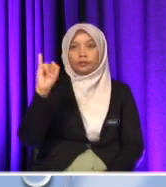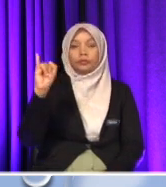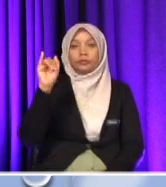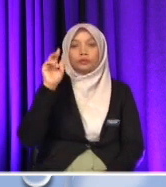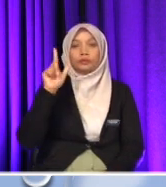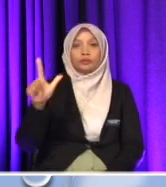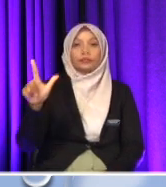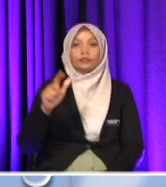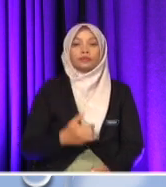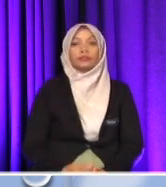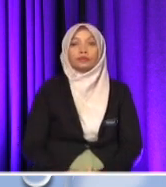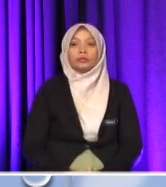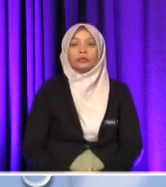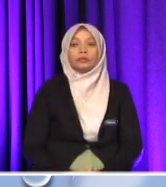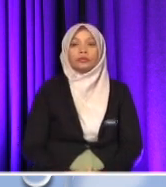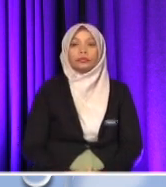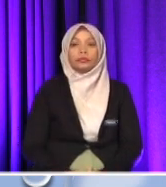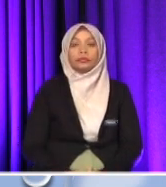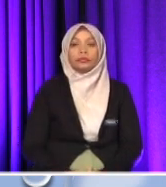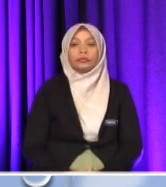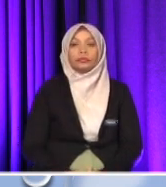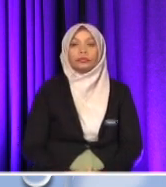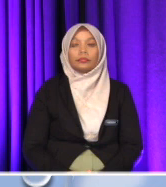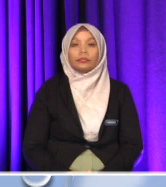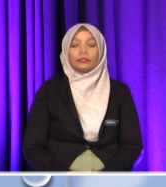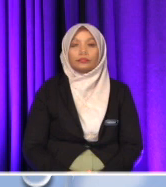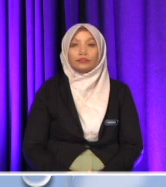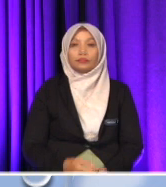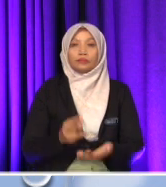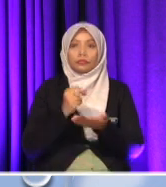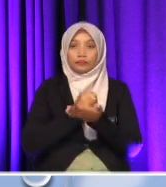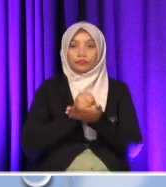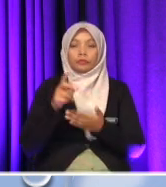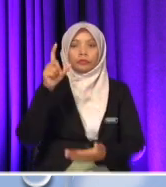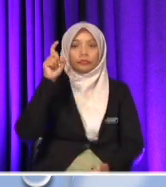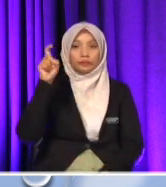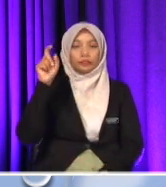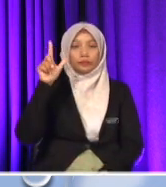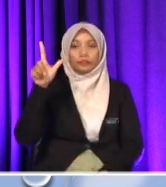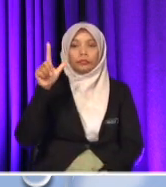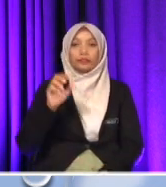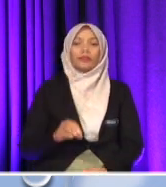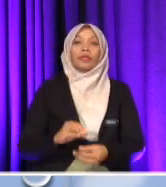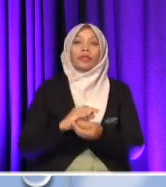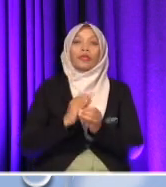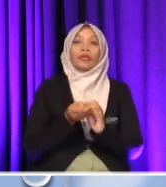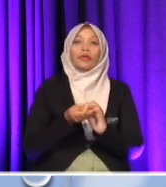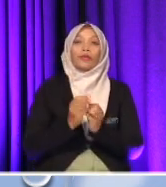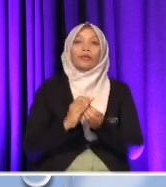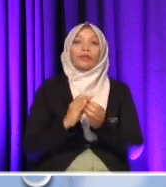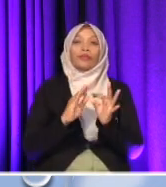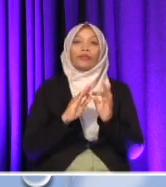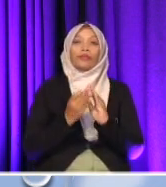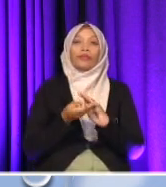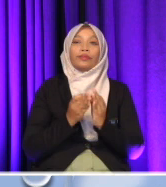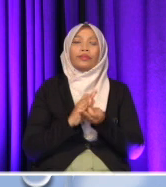arus untuk IL. Dan ini adalah nilai SL, yang mana tadi formula tadi, saya kata sama je formula ni tadi,